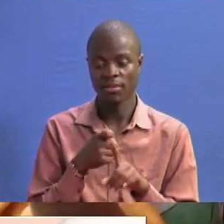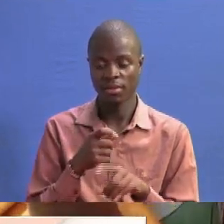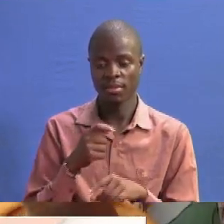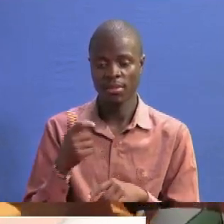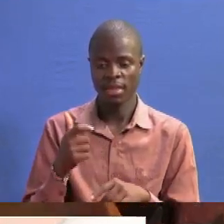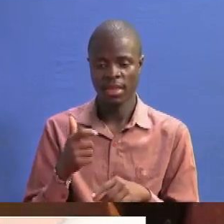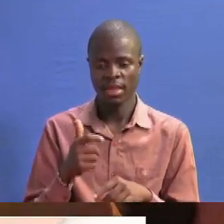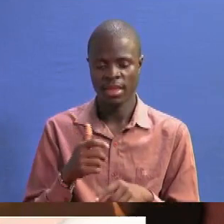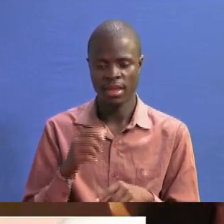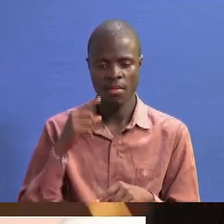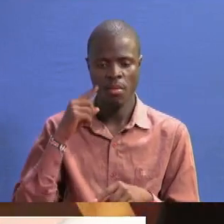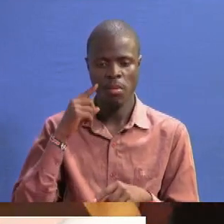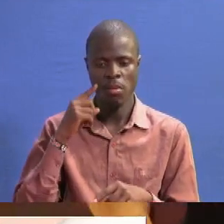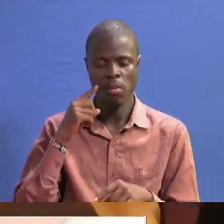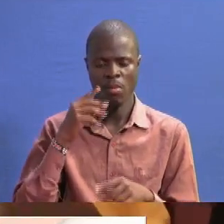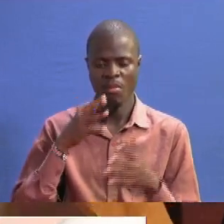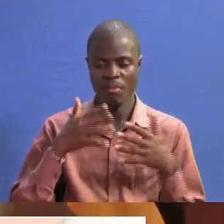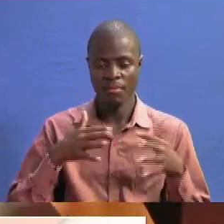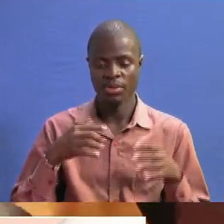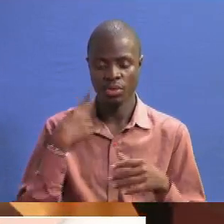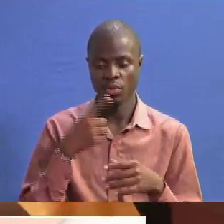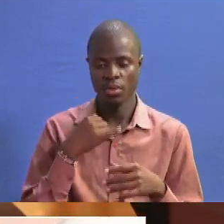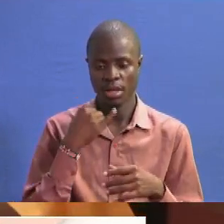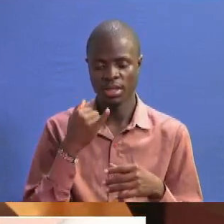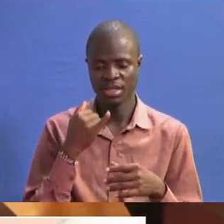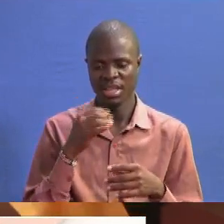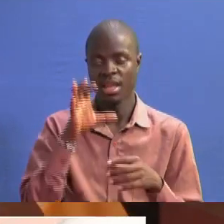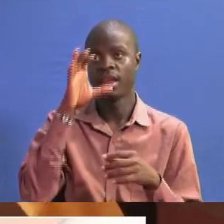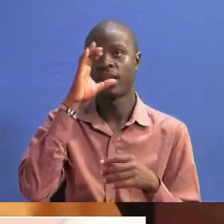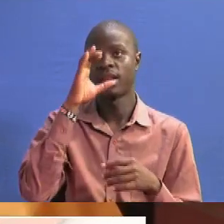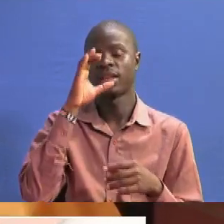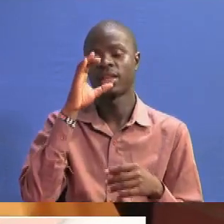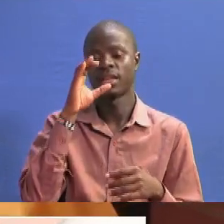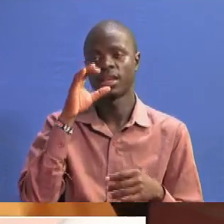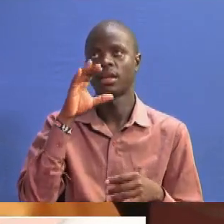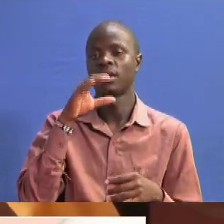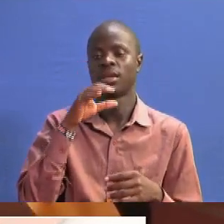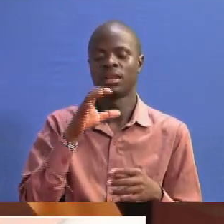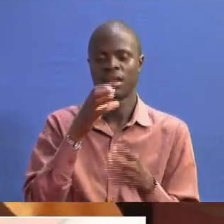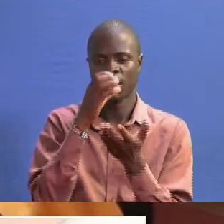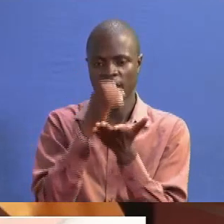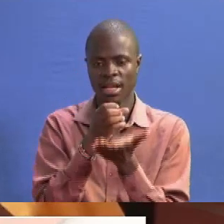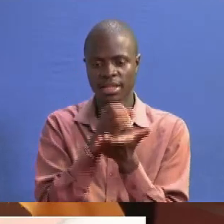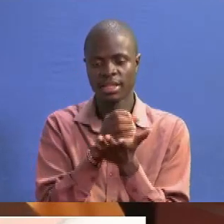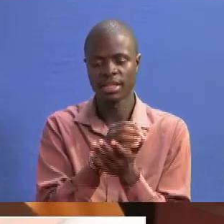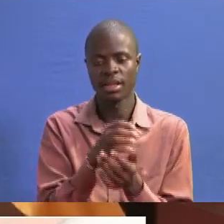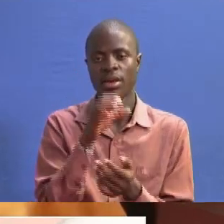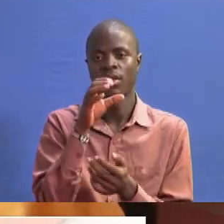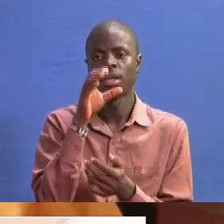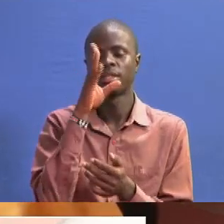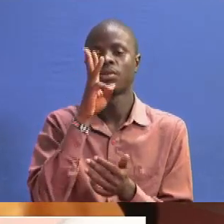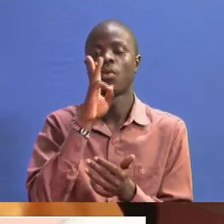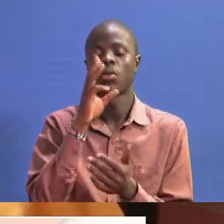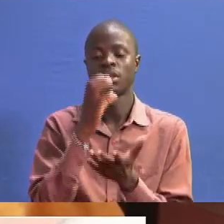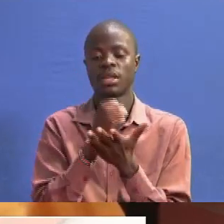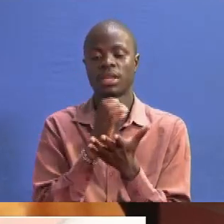transform hizi bottles zinakuwa tumblers, drinking glasses, whiskey glasses, water glasses,